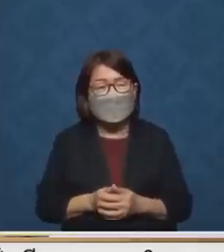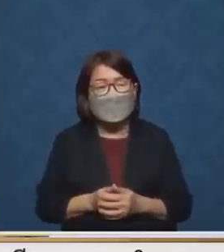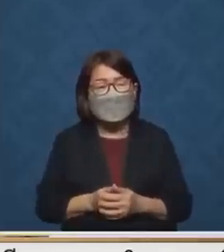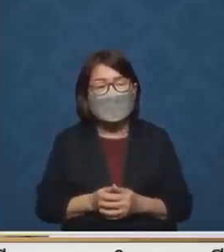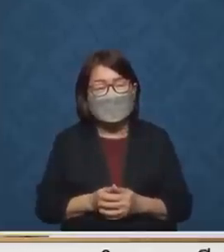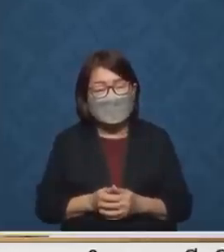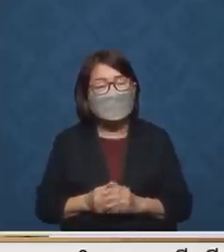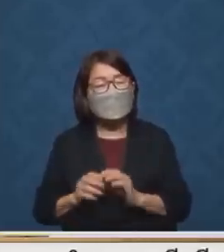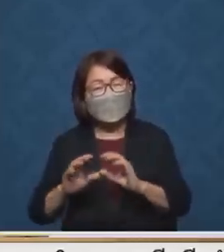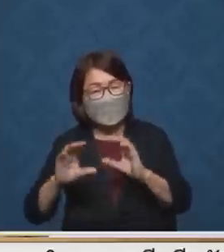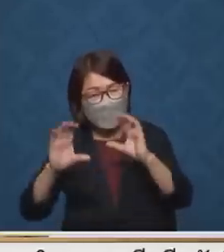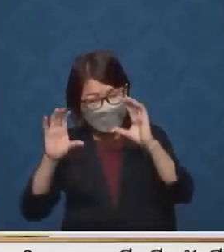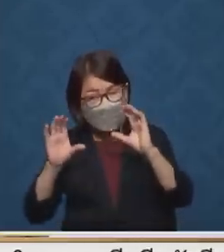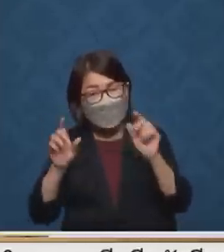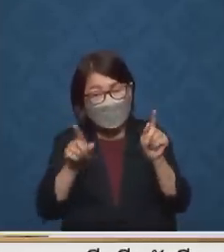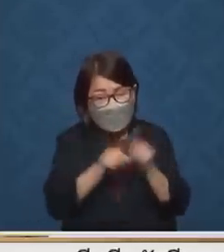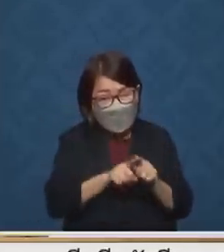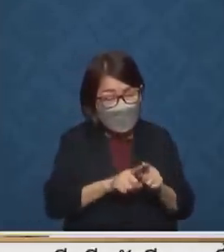ซอรรฏ